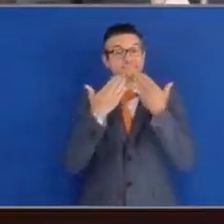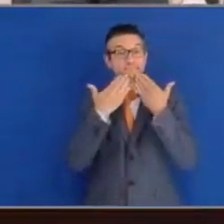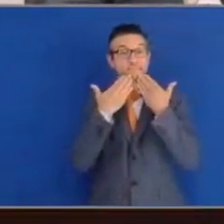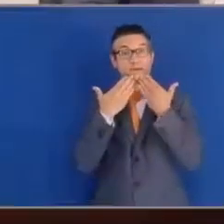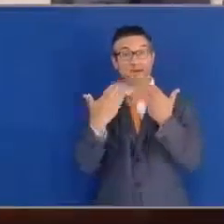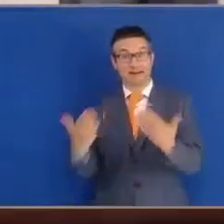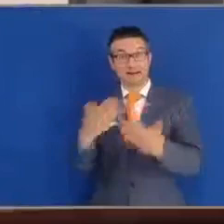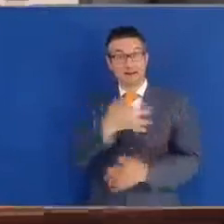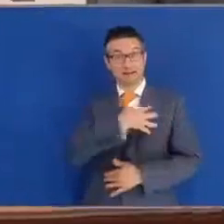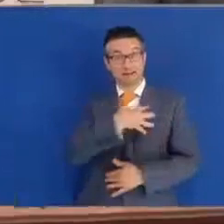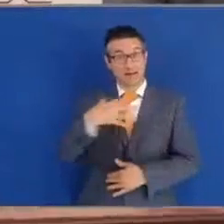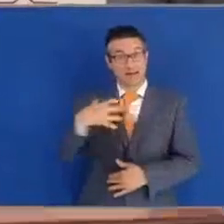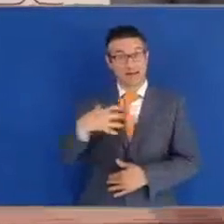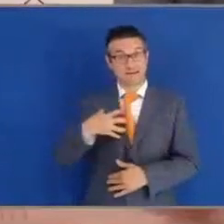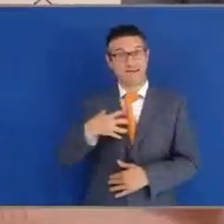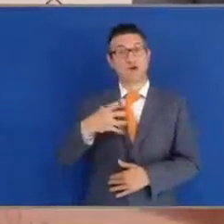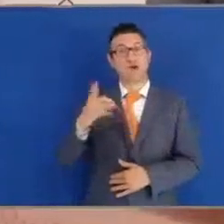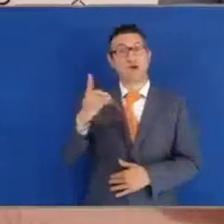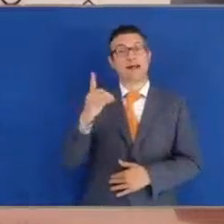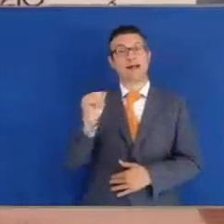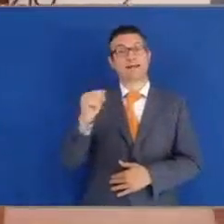Grazie all'assessore D'Amato.